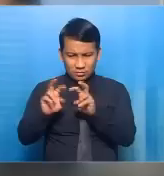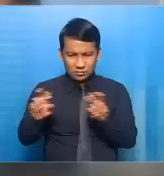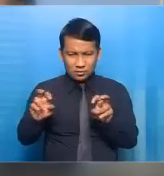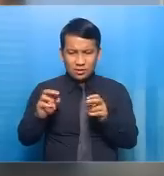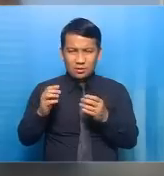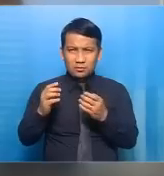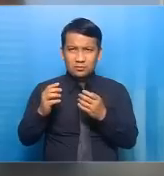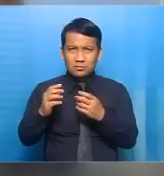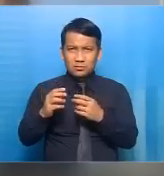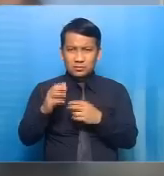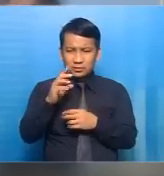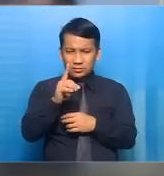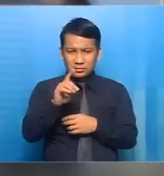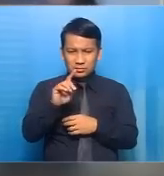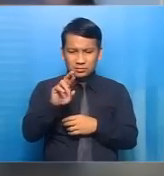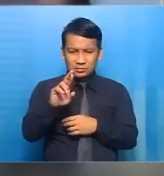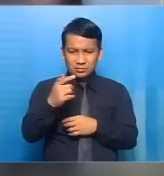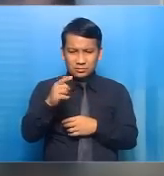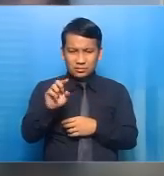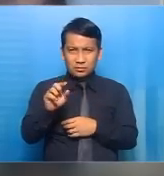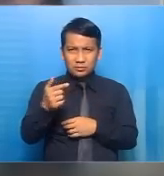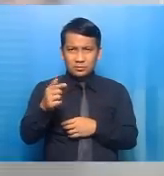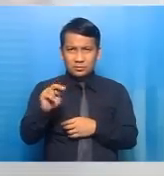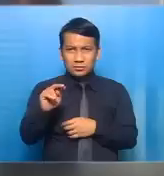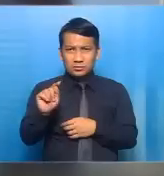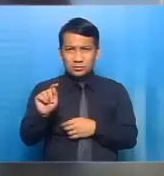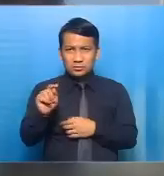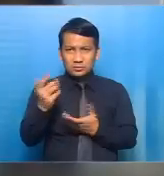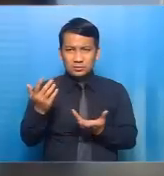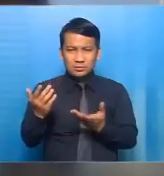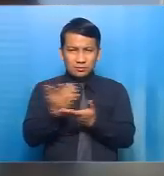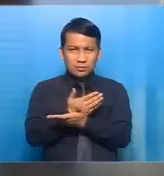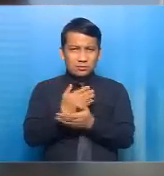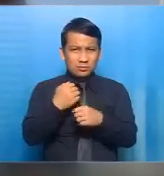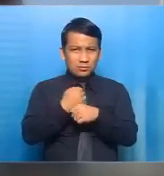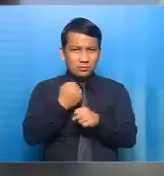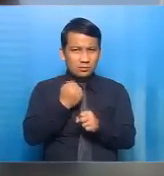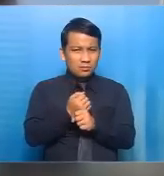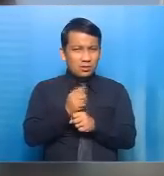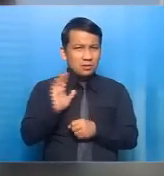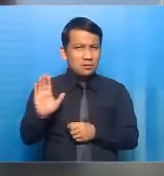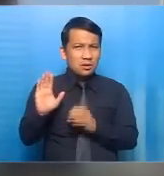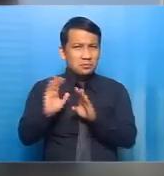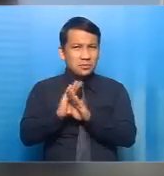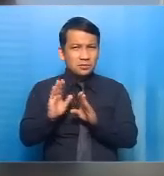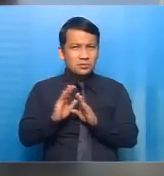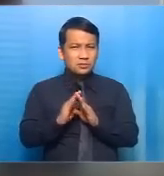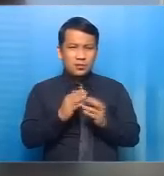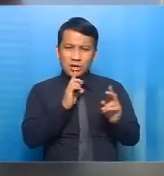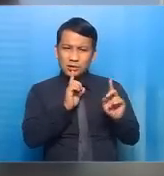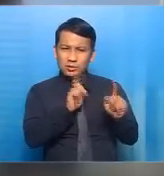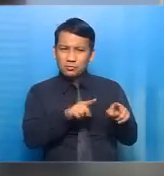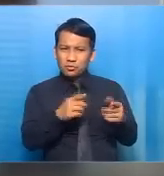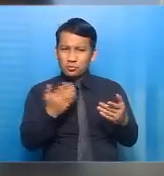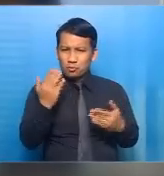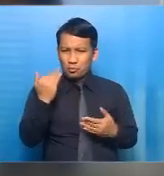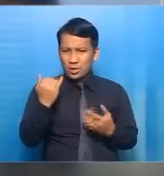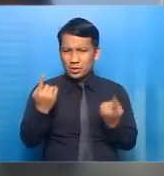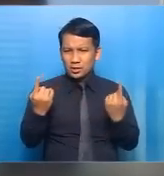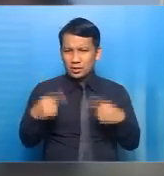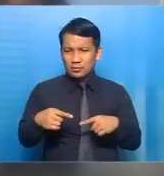operation. Dragnet. No sir. Dapat sir, gumawa na siya agad ng spot report kung bakit